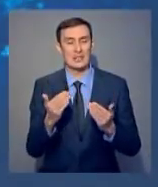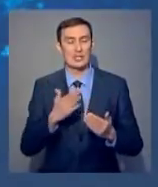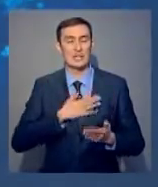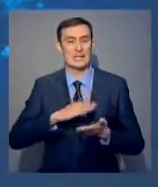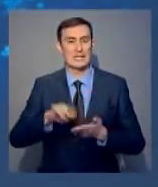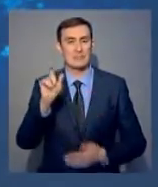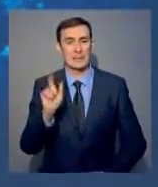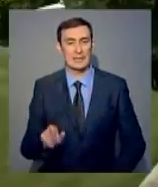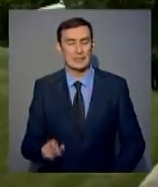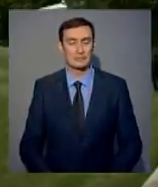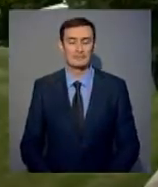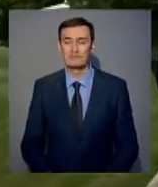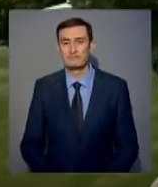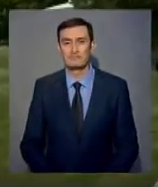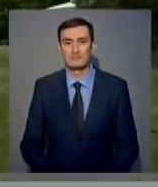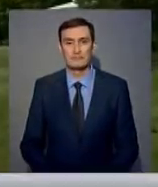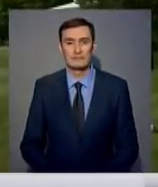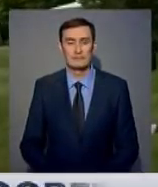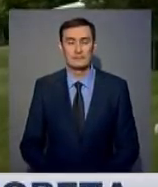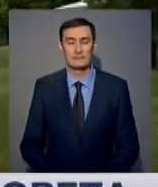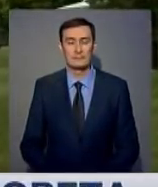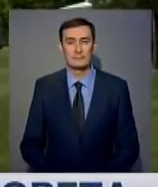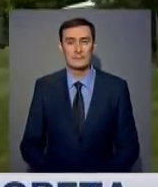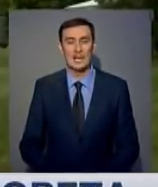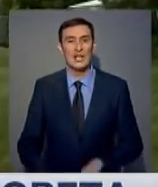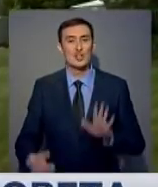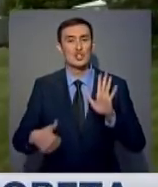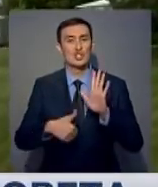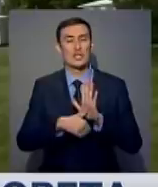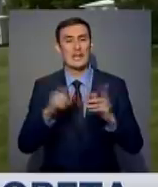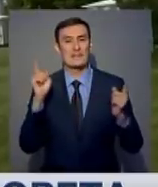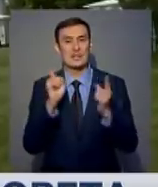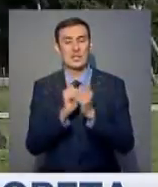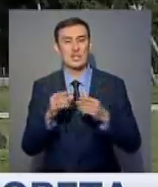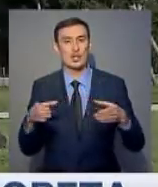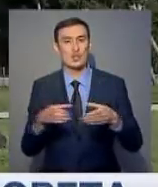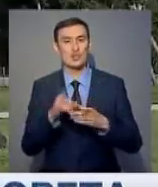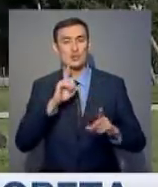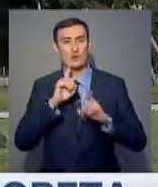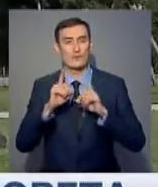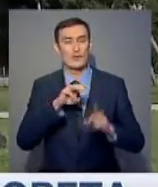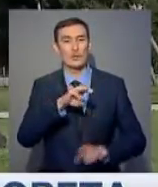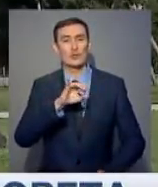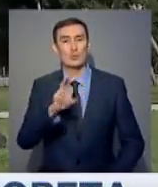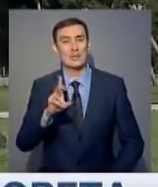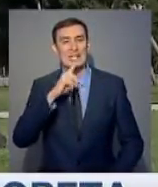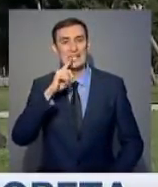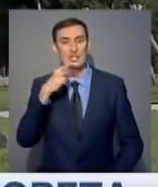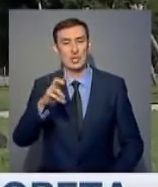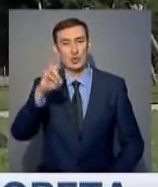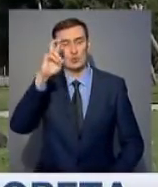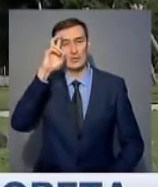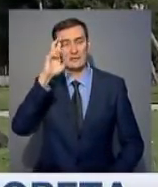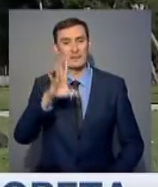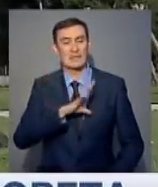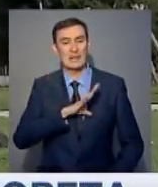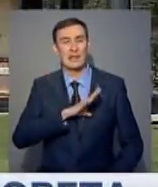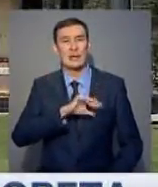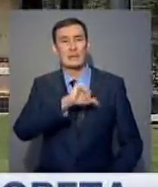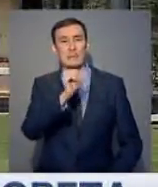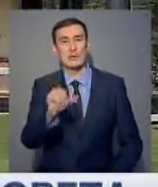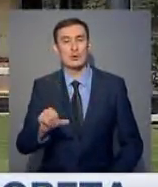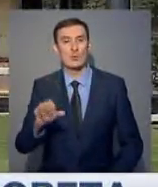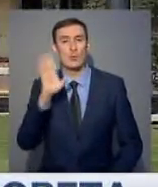тулинов 6 встреча совета сотрудничества тюркоязычных государств состоялась на берегу